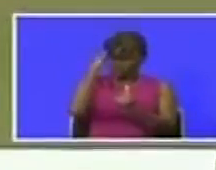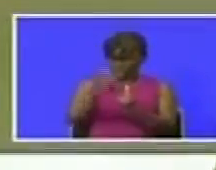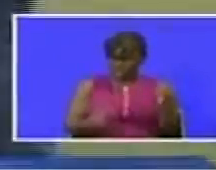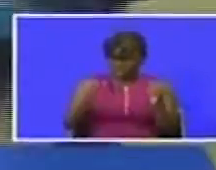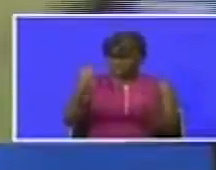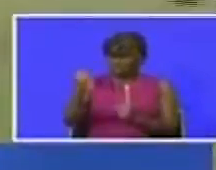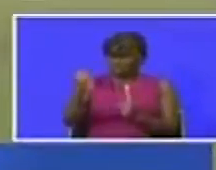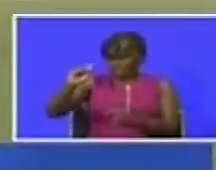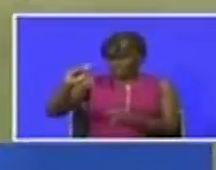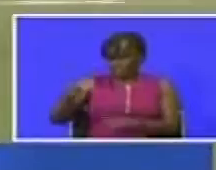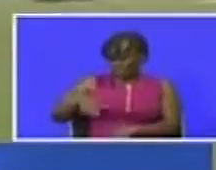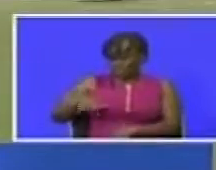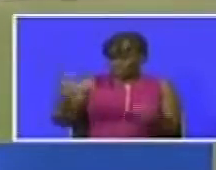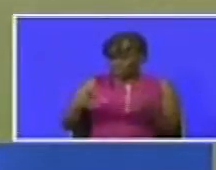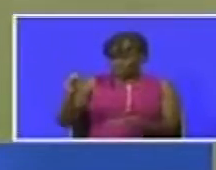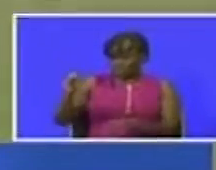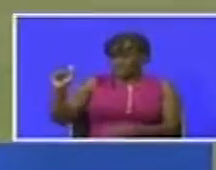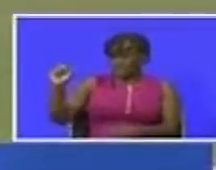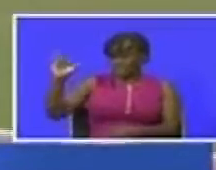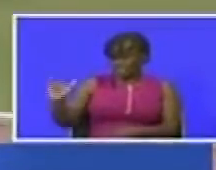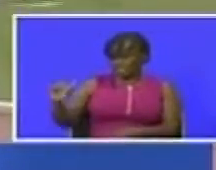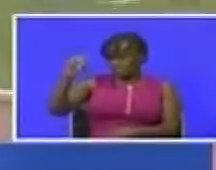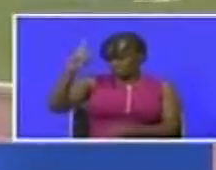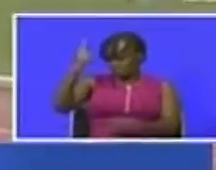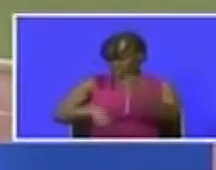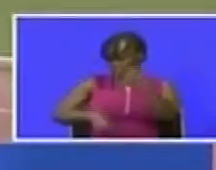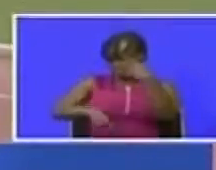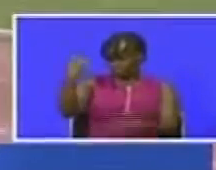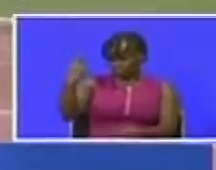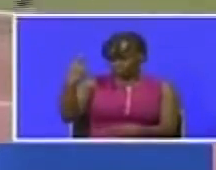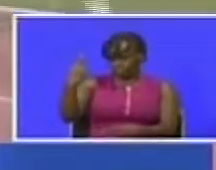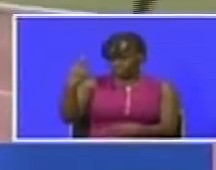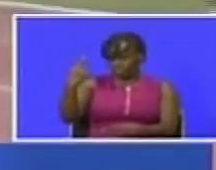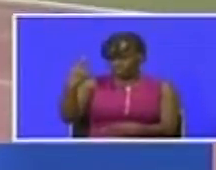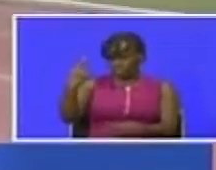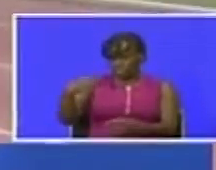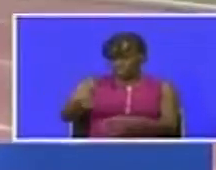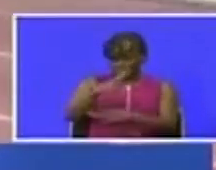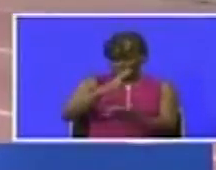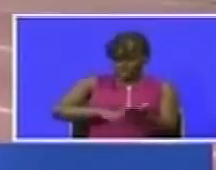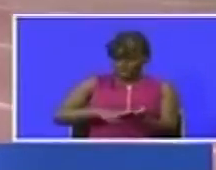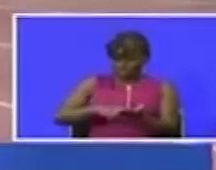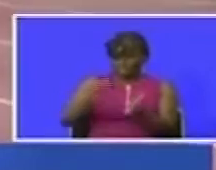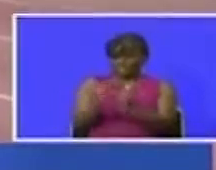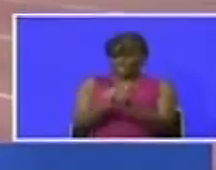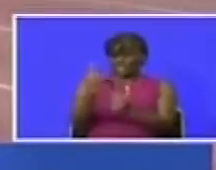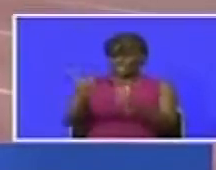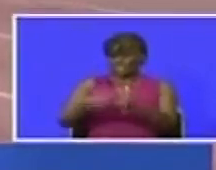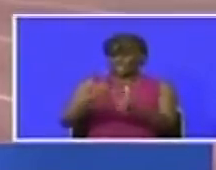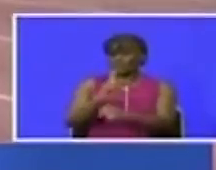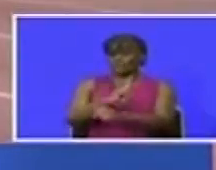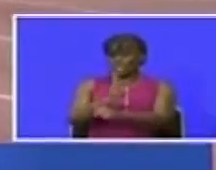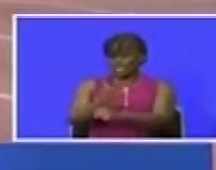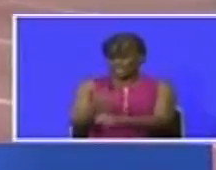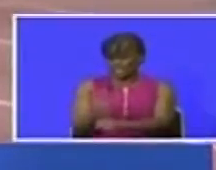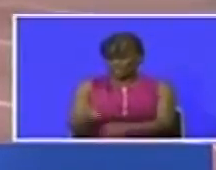upande wa kinadada, Nancy Nzisa aliibuka mshindi alipofika kwenye utepe baada ya dakika 16.25.